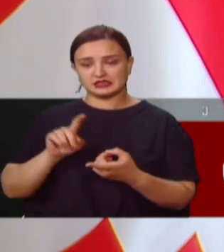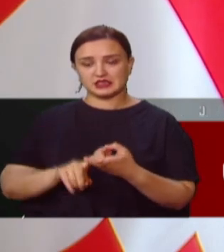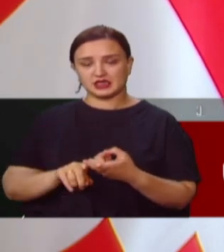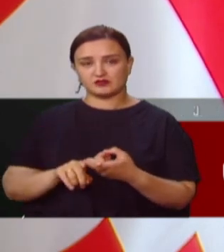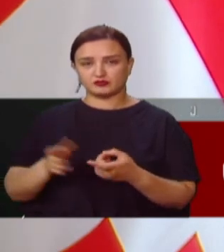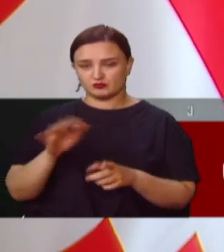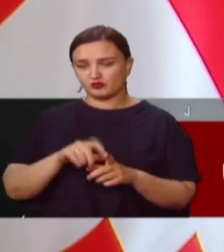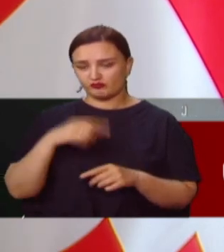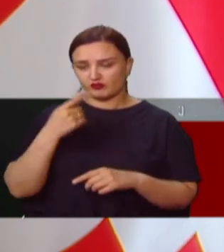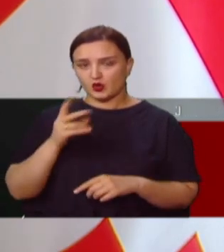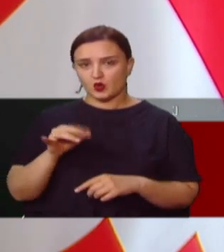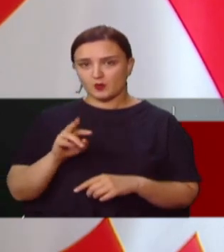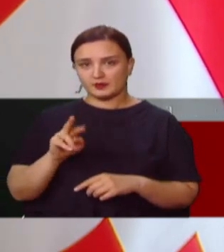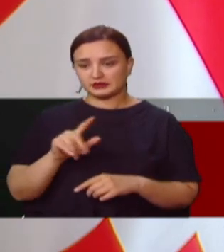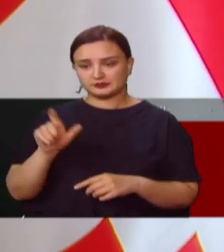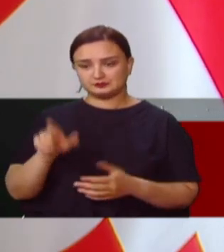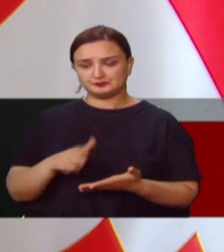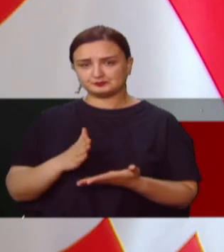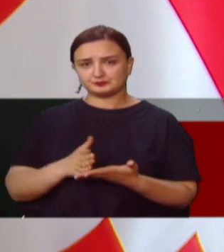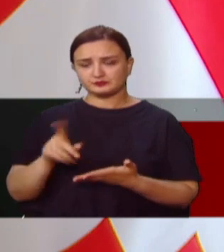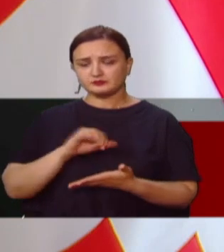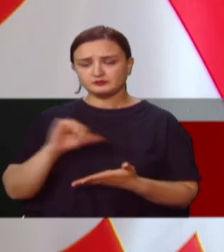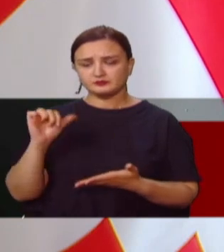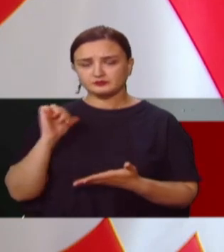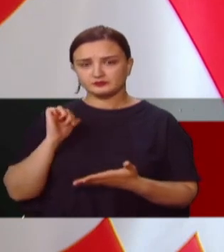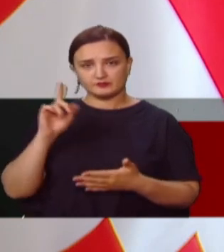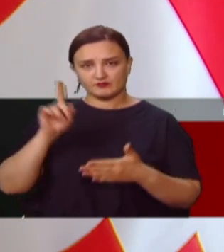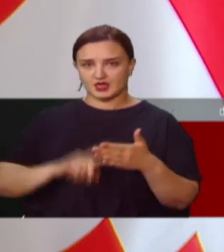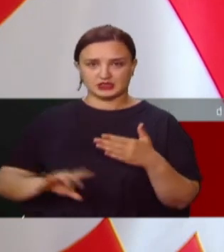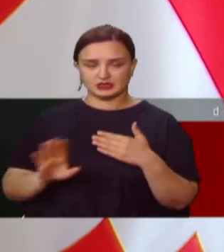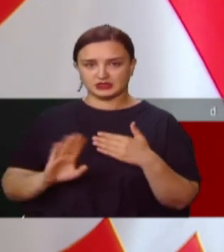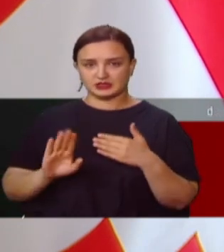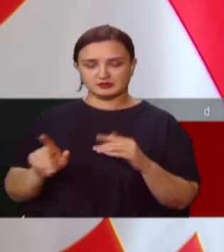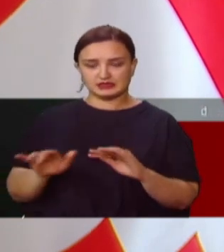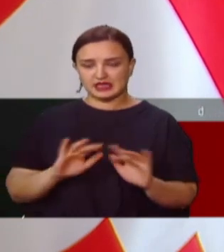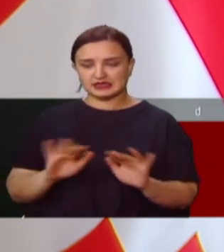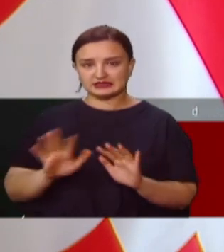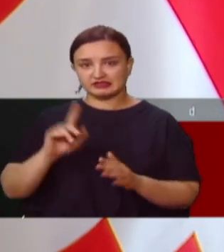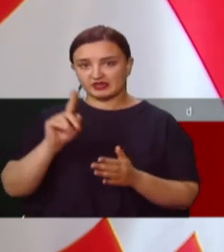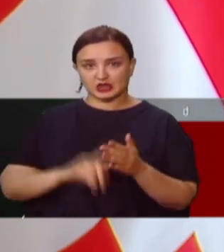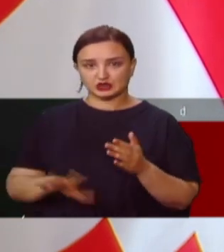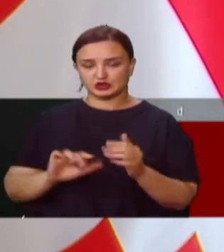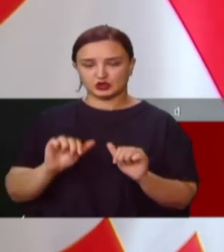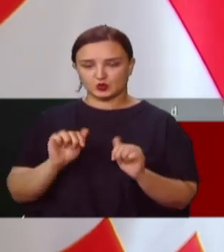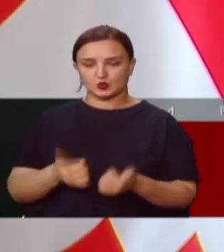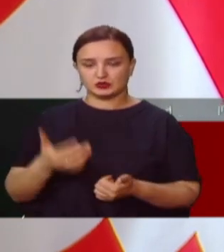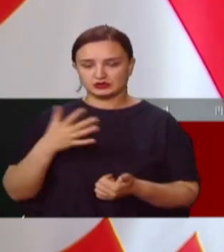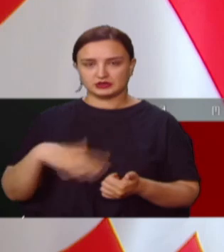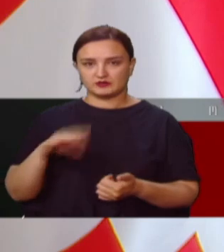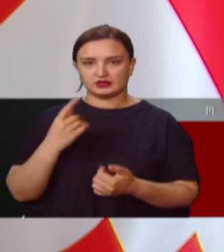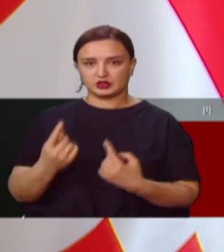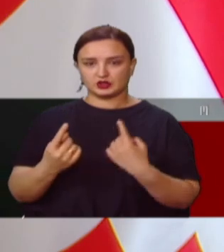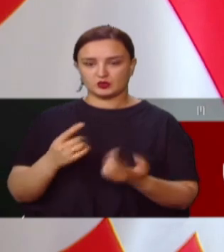უბრალოდ მოდი ასე ვთქვათ, ირაკლი კობახიძე არის ადამიანი, რომელსაც თავად არ სწამს და არ ცება და არ შეერა როგორც საქართველოს